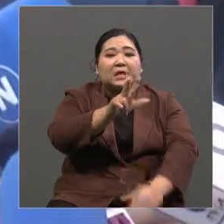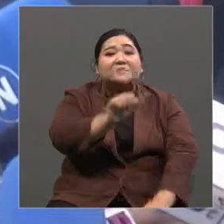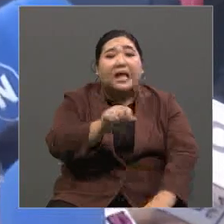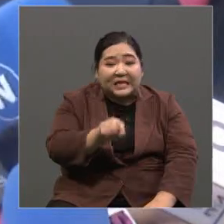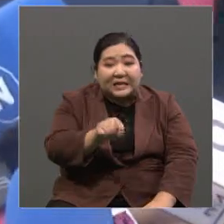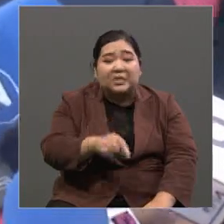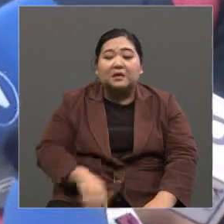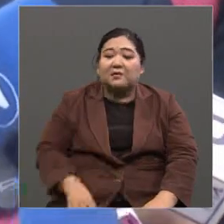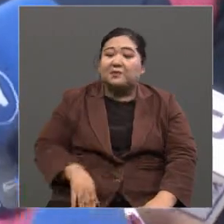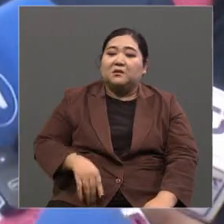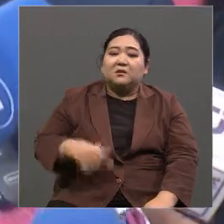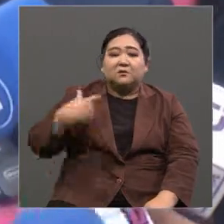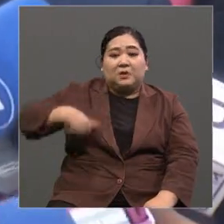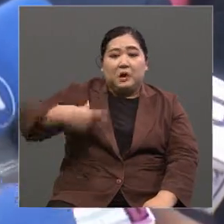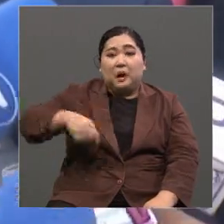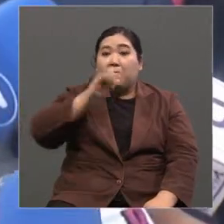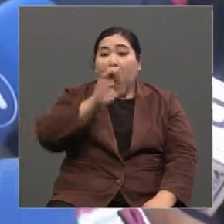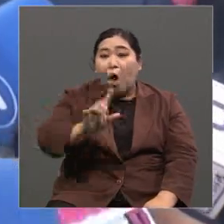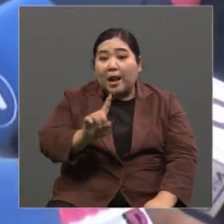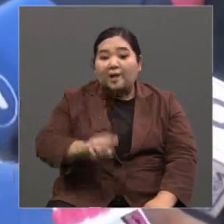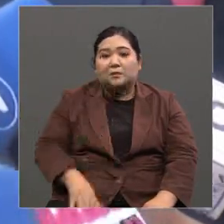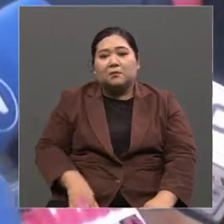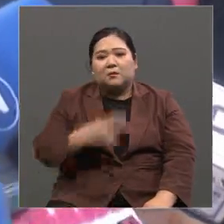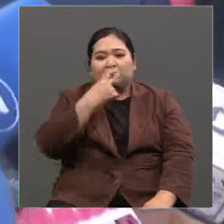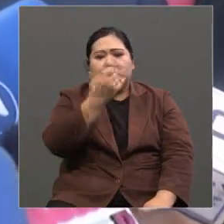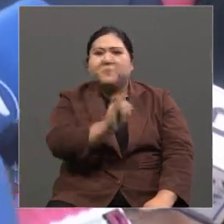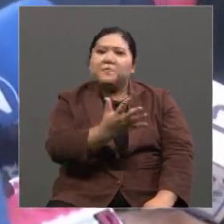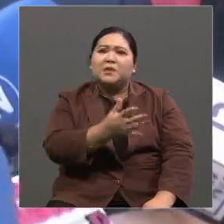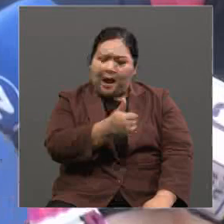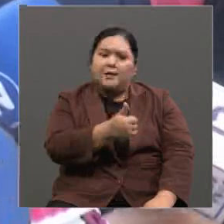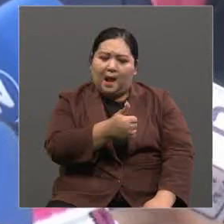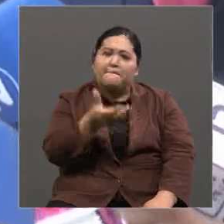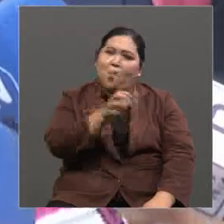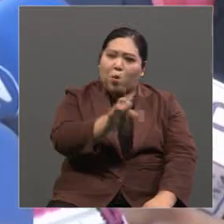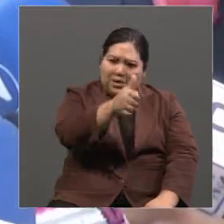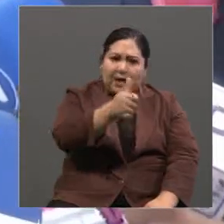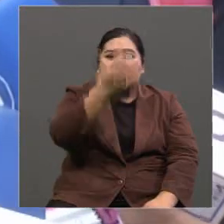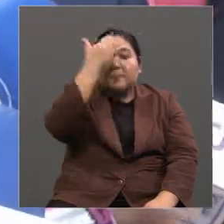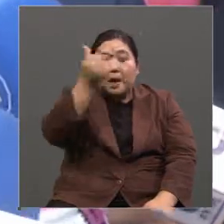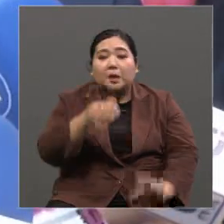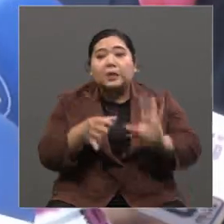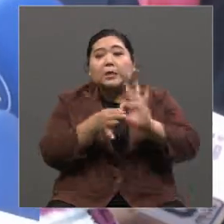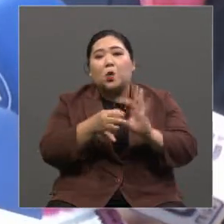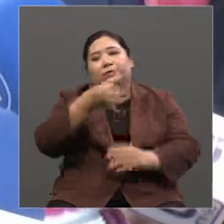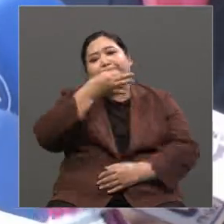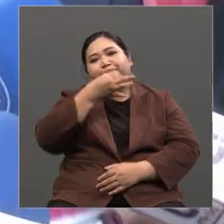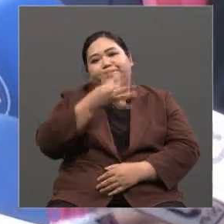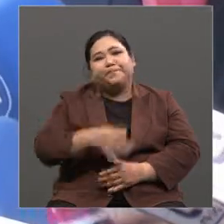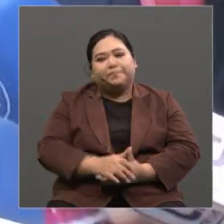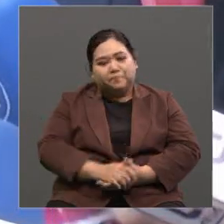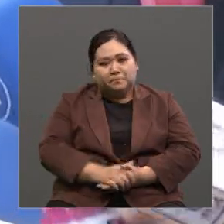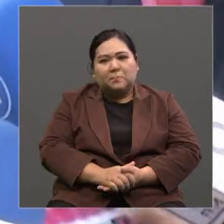ออกมาเปิดเผยทนายอนันต์ชัยบอกว่าส่วนตัวมองแล้วเนี่ยไม่น่าจะผิดนะเพราะว่าถือเป็นเรื่องของวิชาอาชีพแต่ว่า